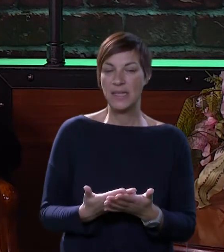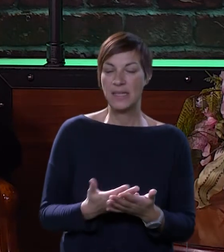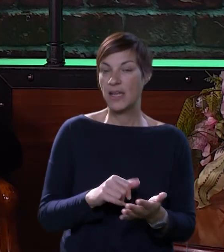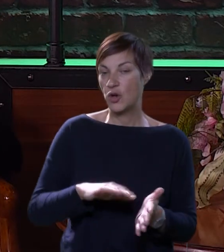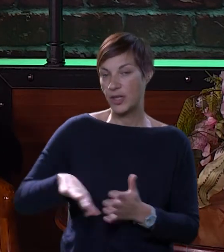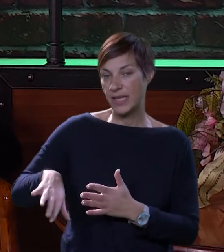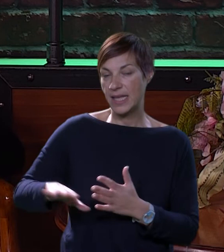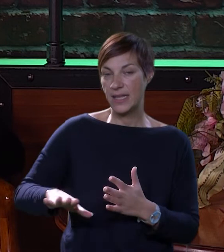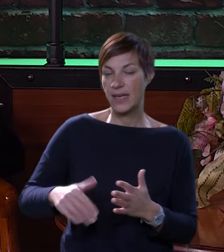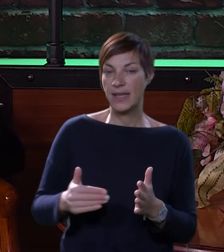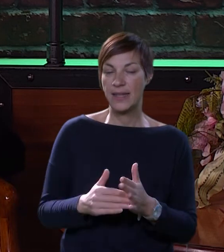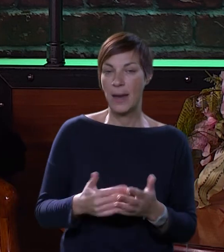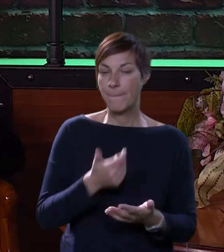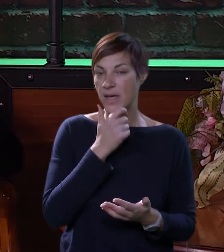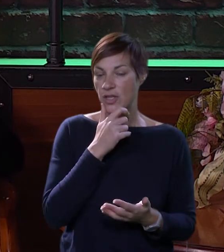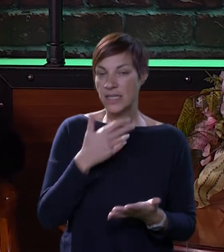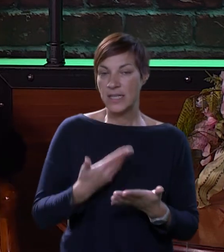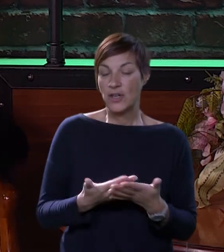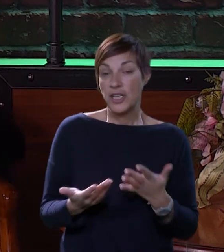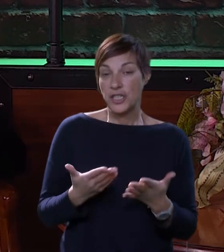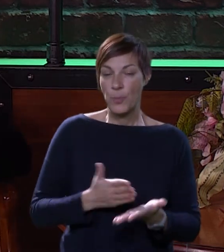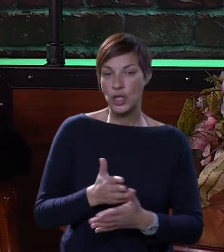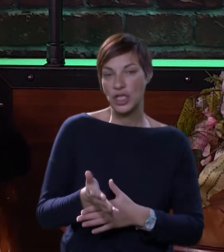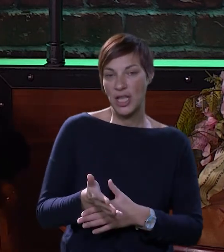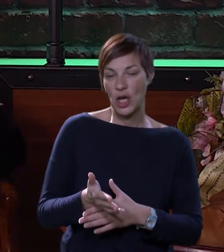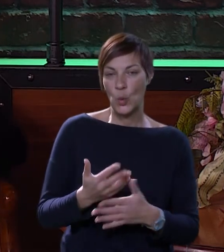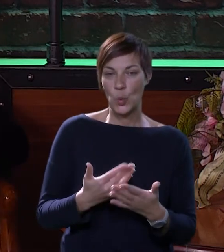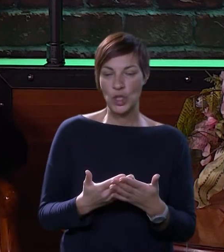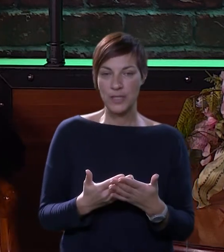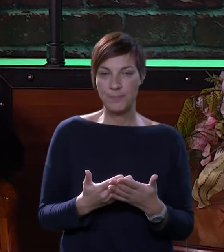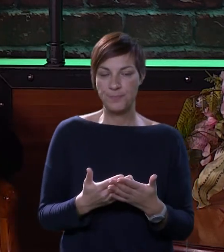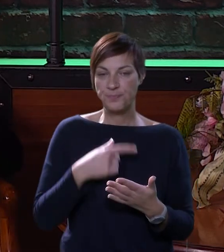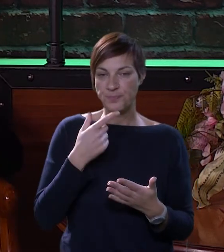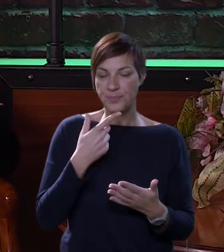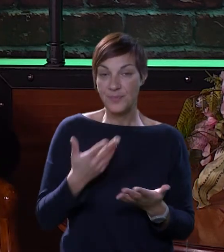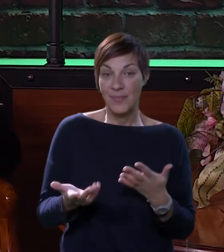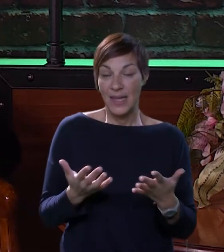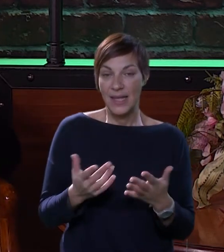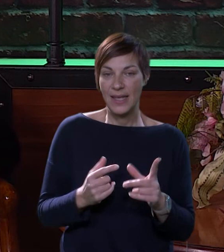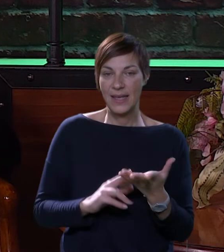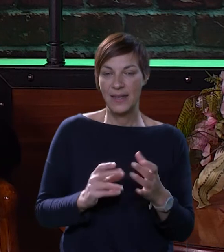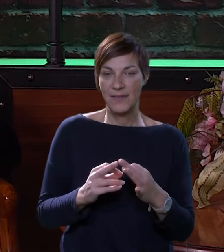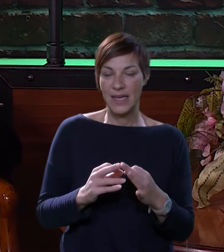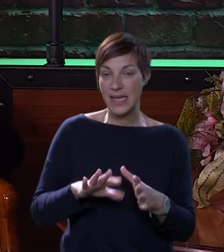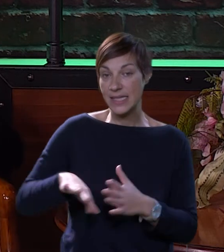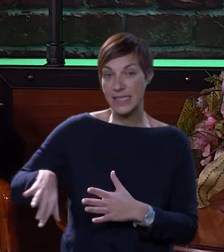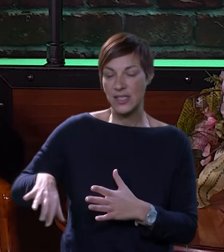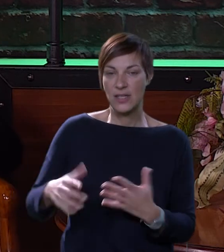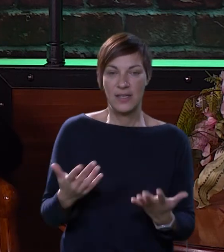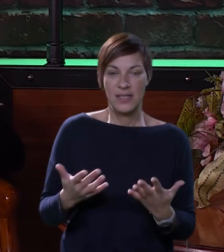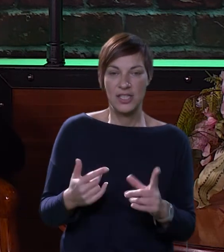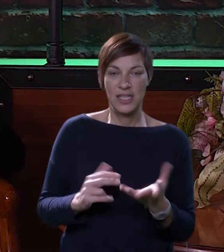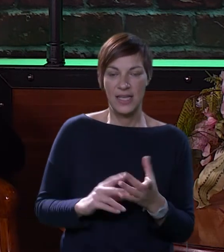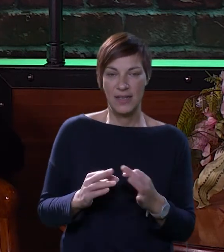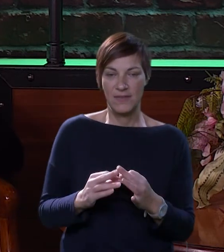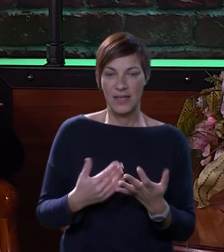dijete izolira, da tu treba odrasla osoba koja će možda ući i reći, hej, Ivana je recimo izolirana, i reći, znaš